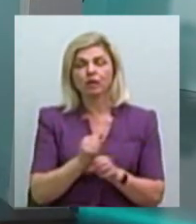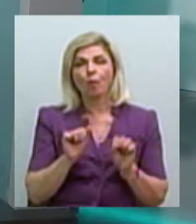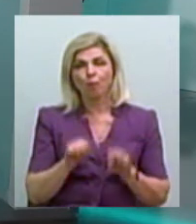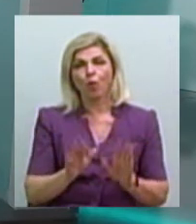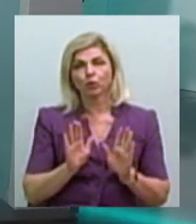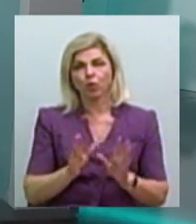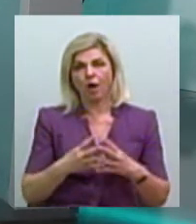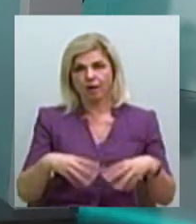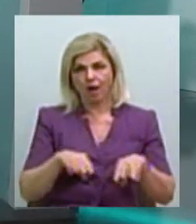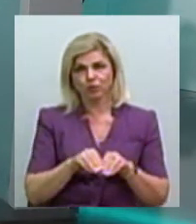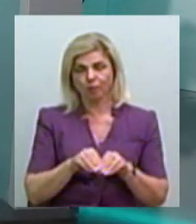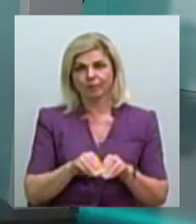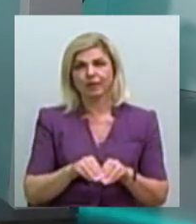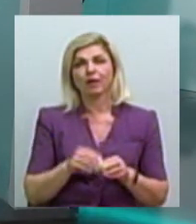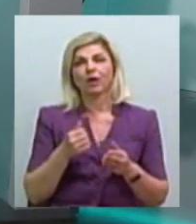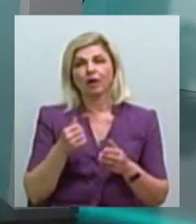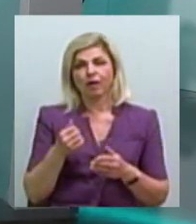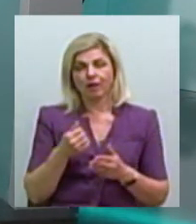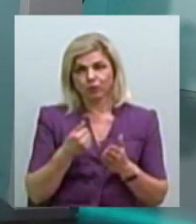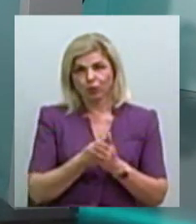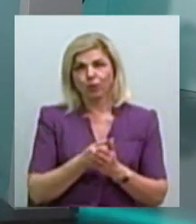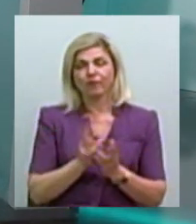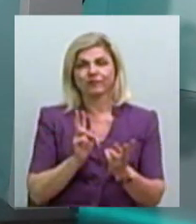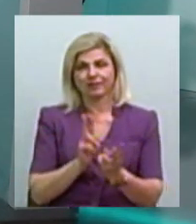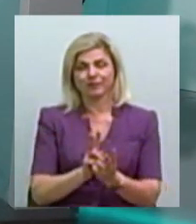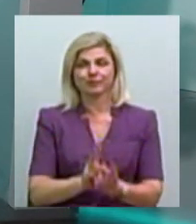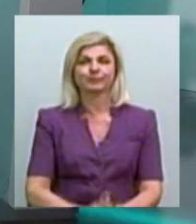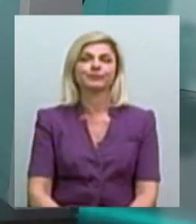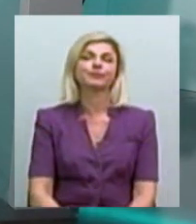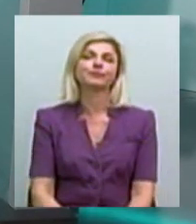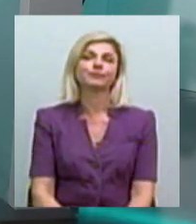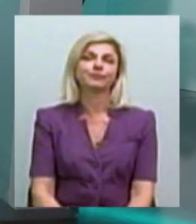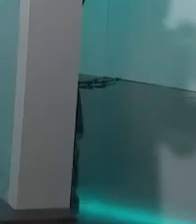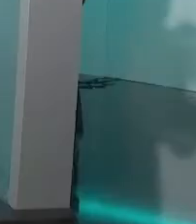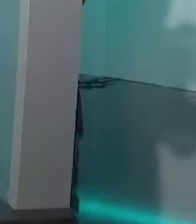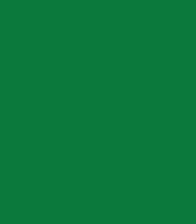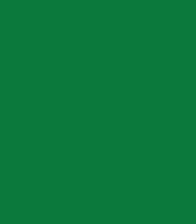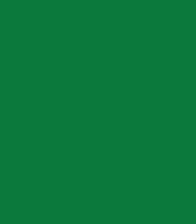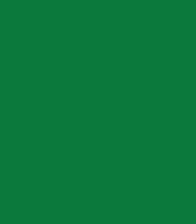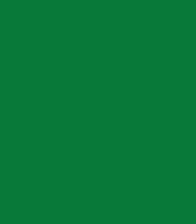разом. Це була тема дня. Якою буде наступна тема, підкаже наступний день. На все добре.